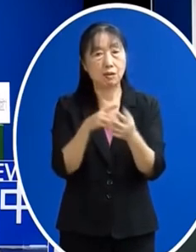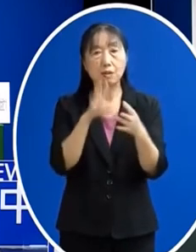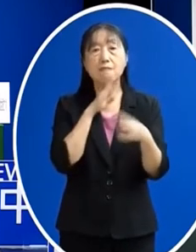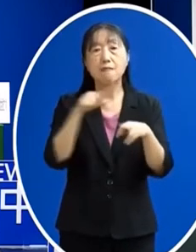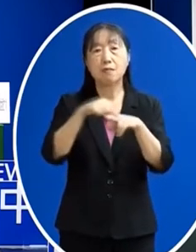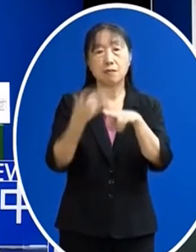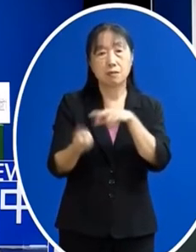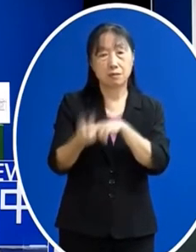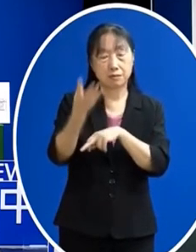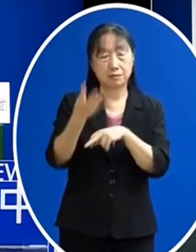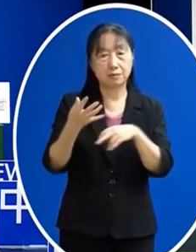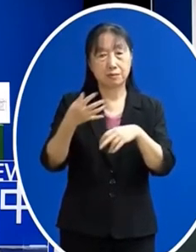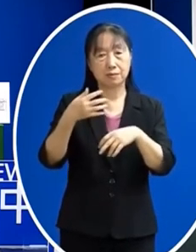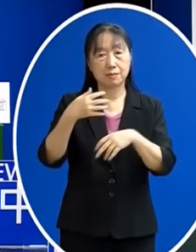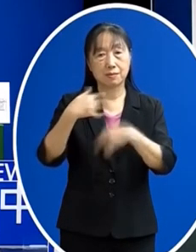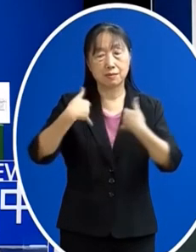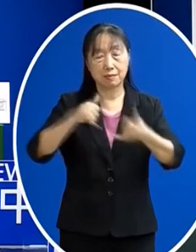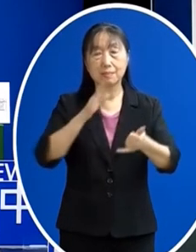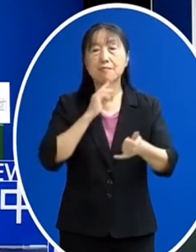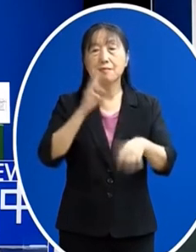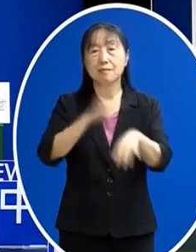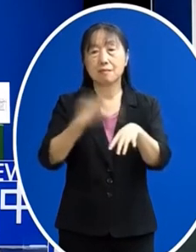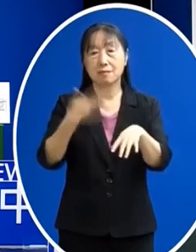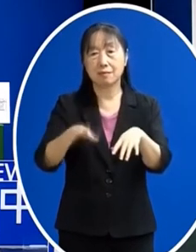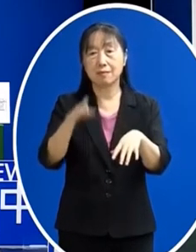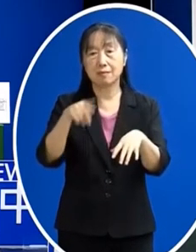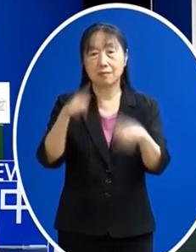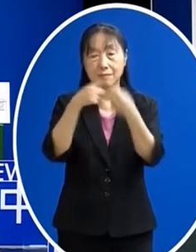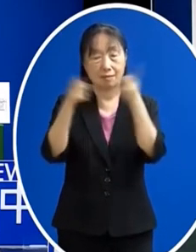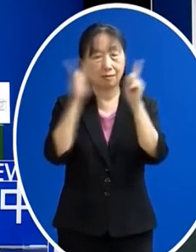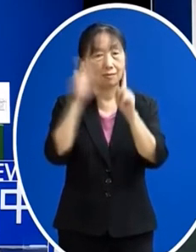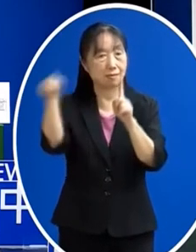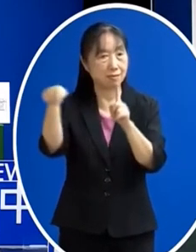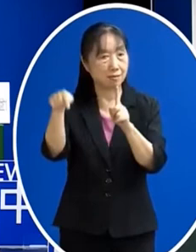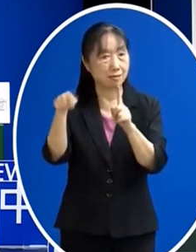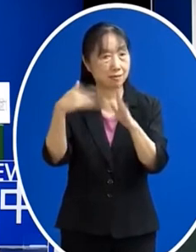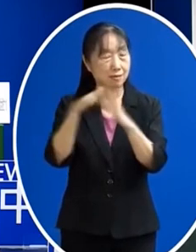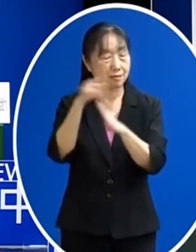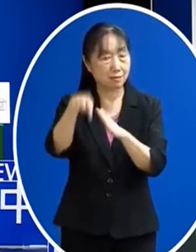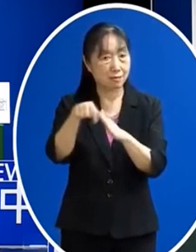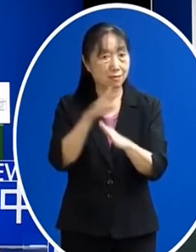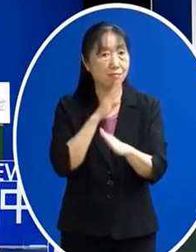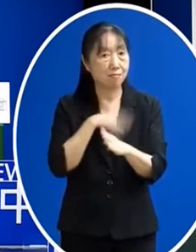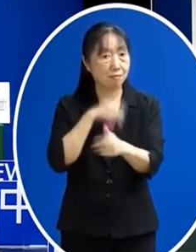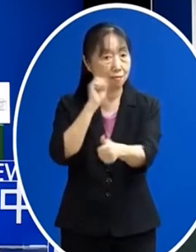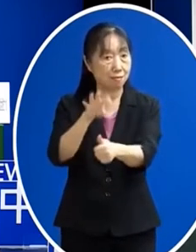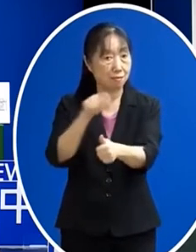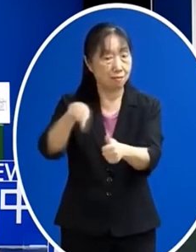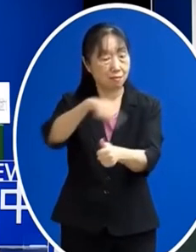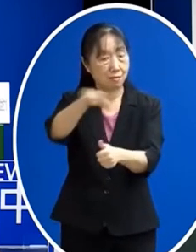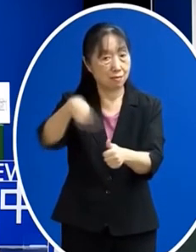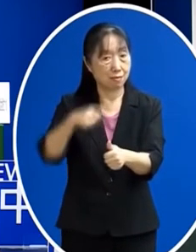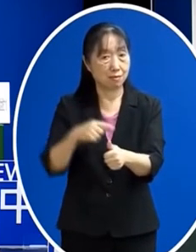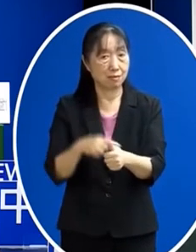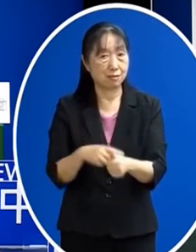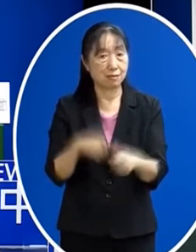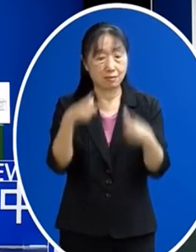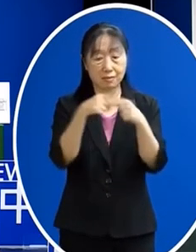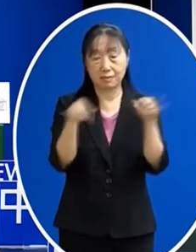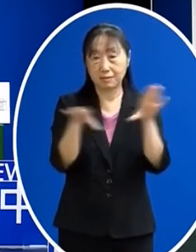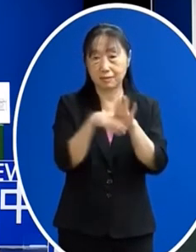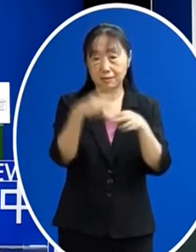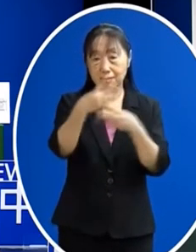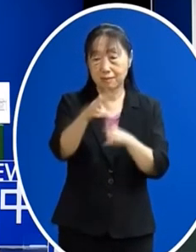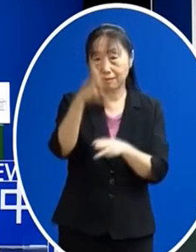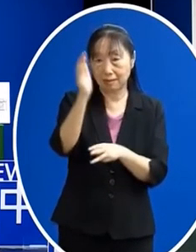街上的淡江大学推广教育处，那是不是已经有框列的这十几个人，就是之前所说的这个日文班的